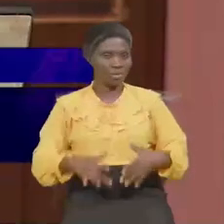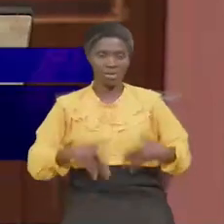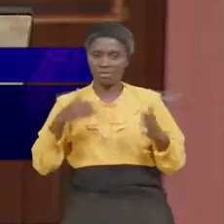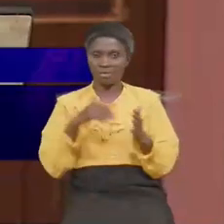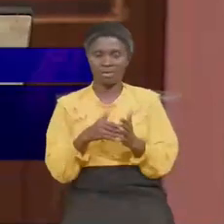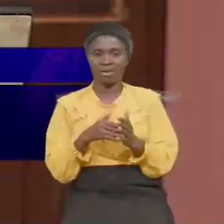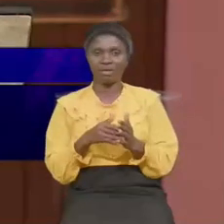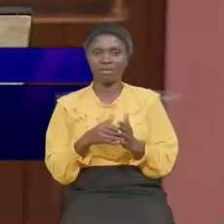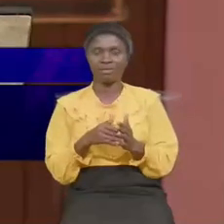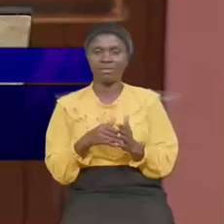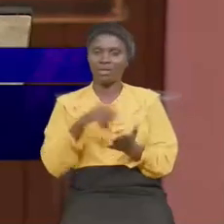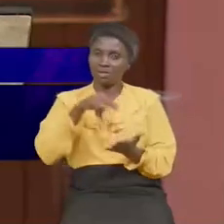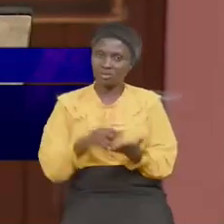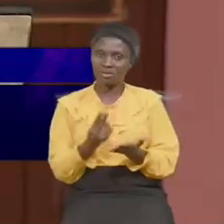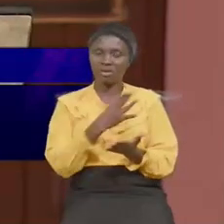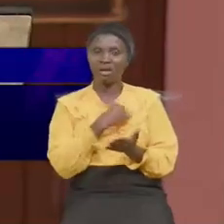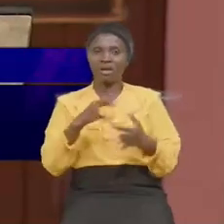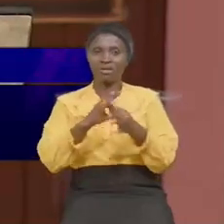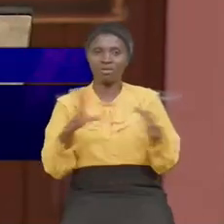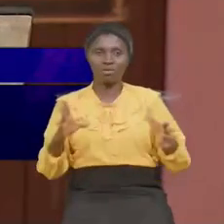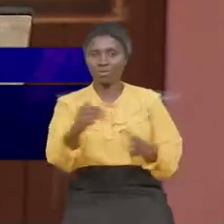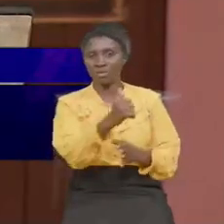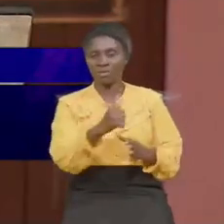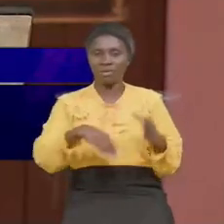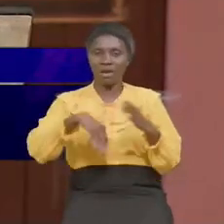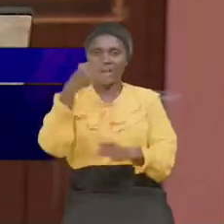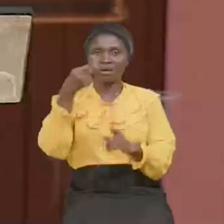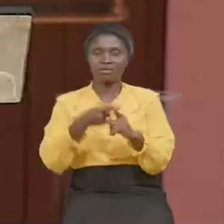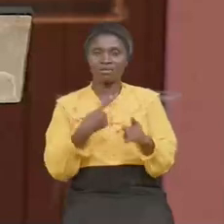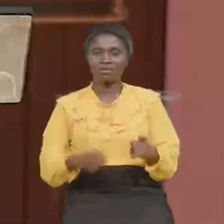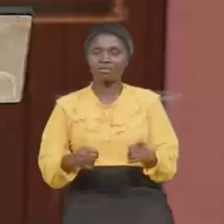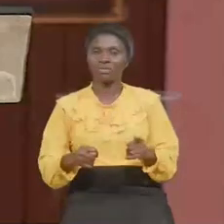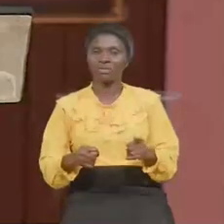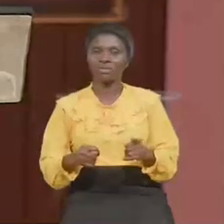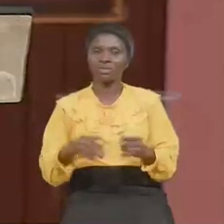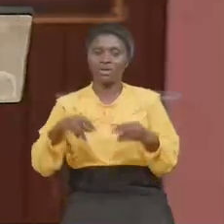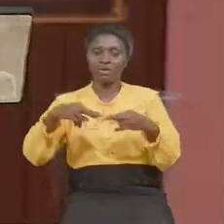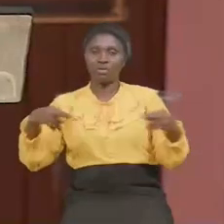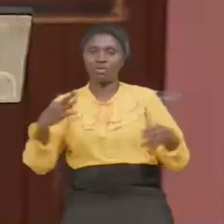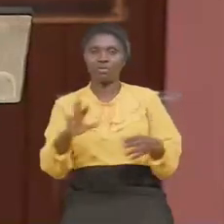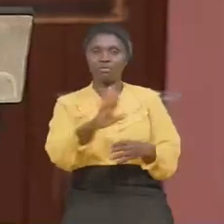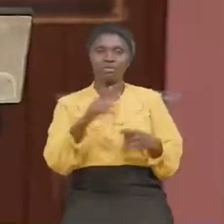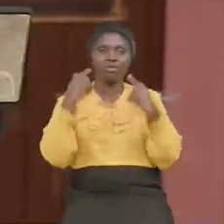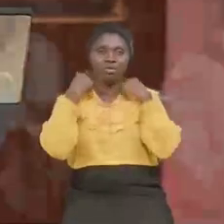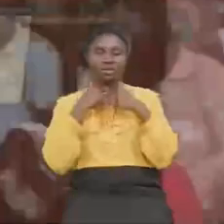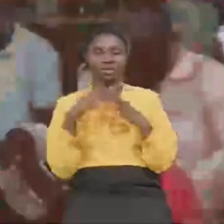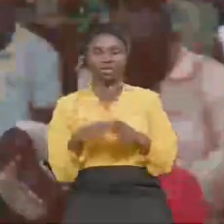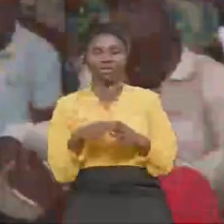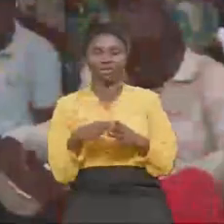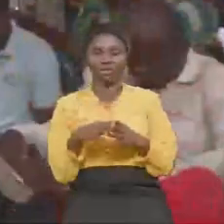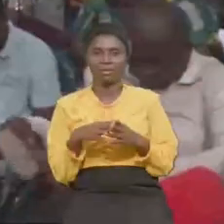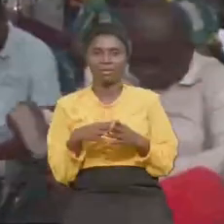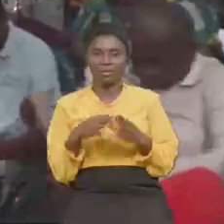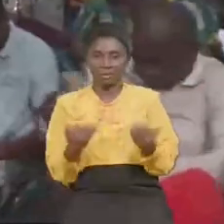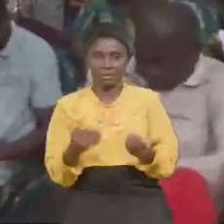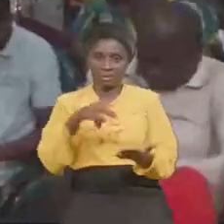liens de ton cou, captive fille de Sion. Levons-nous maintenant et faisons-en